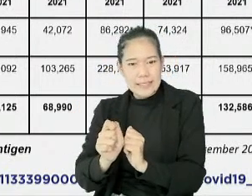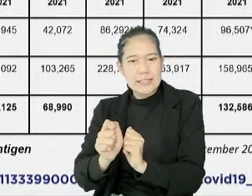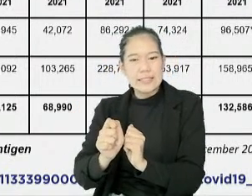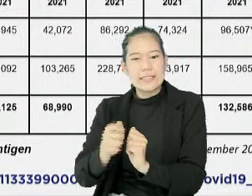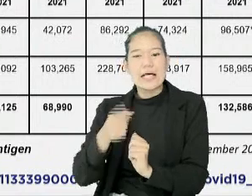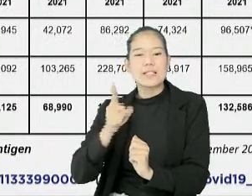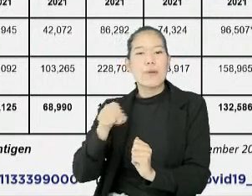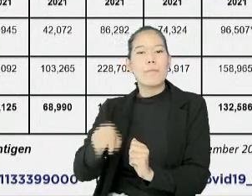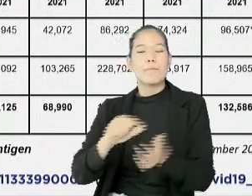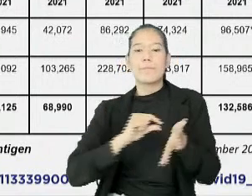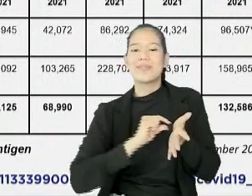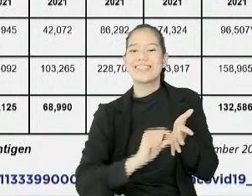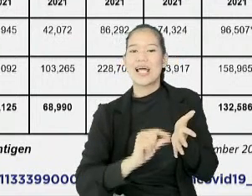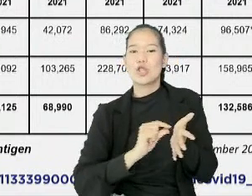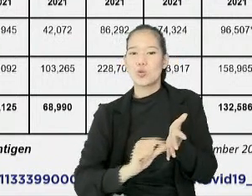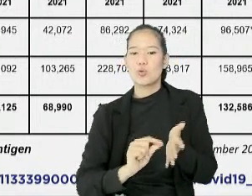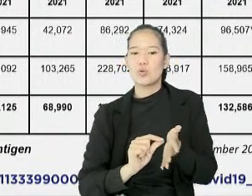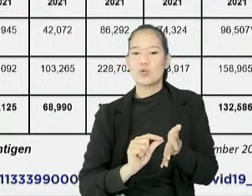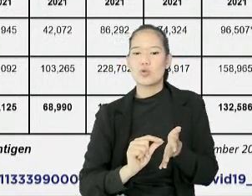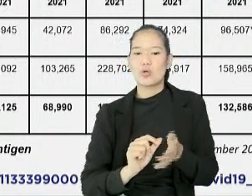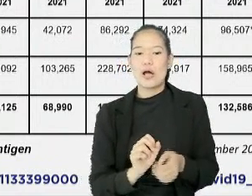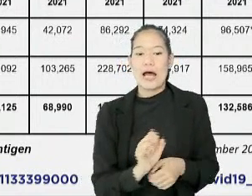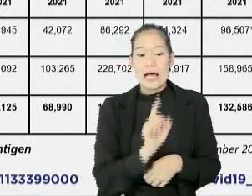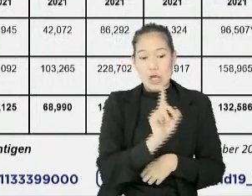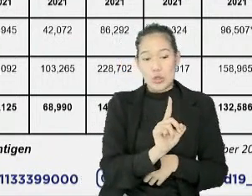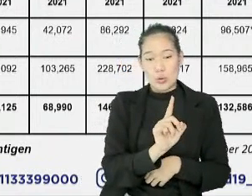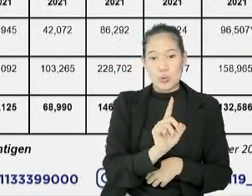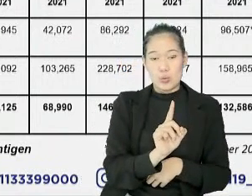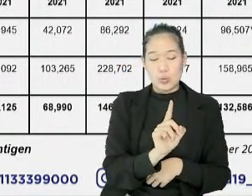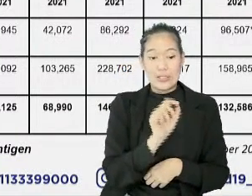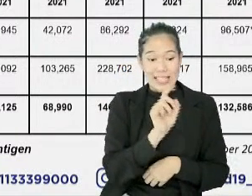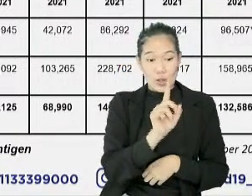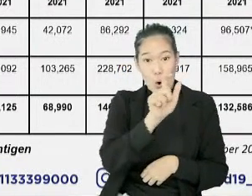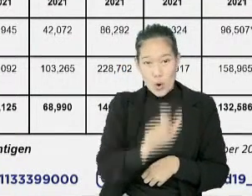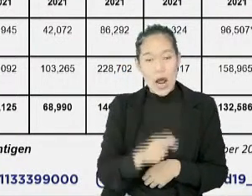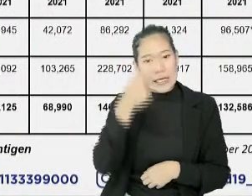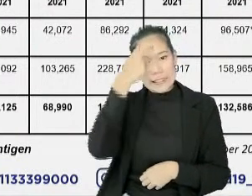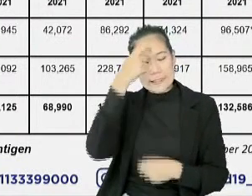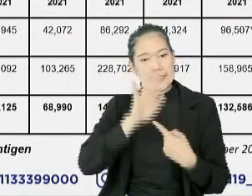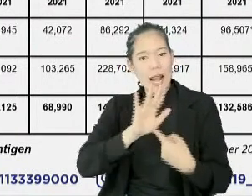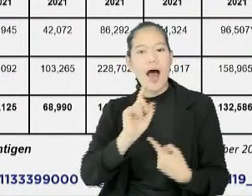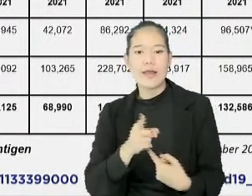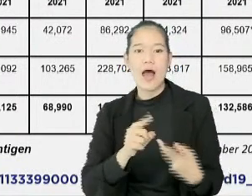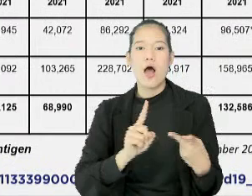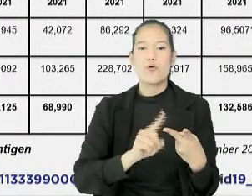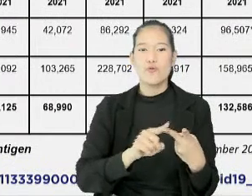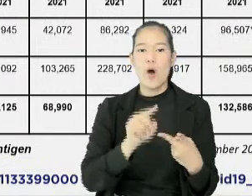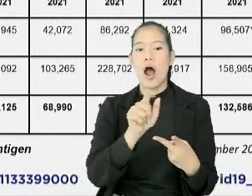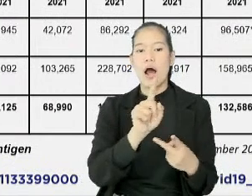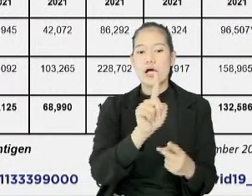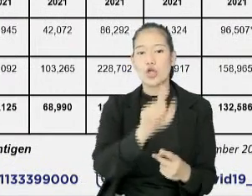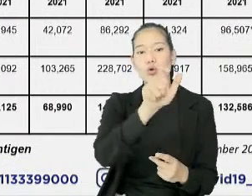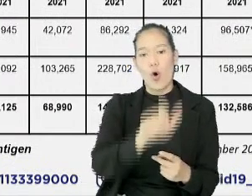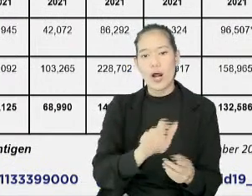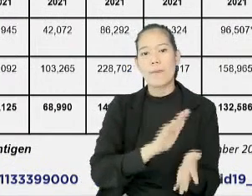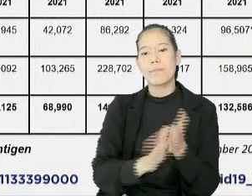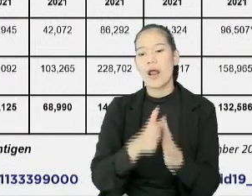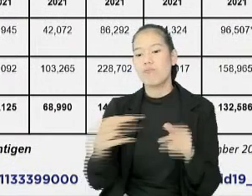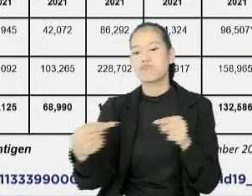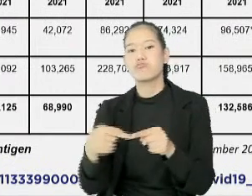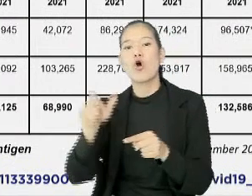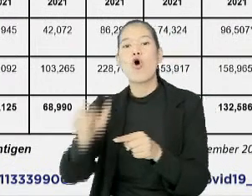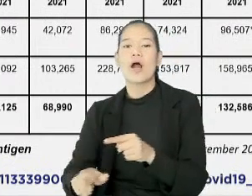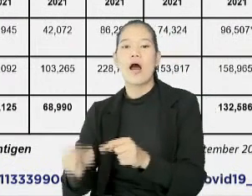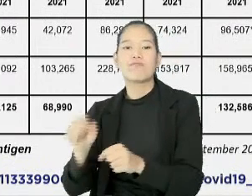diperiksa karena status mereka satu bergejala dua sebagai kontak rat3 mungkin melakukan perjalanan dari daerah-daerah yang endemis